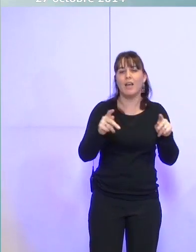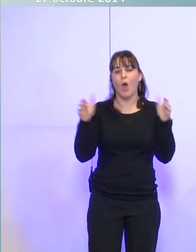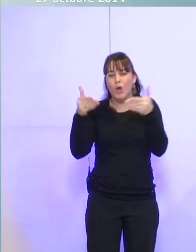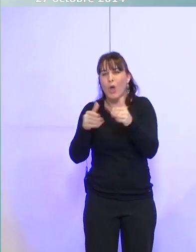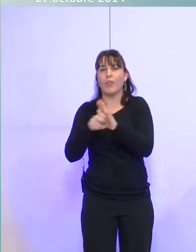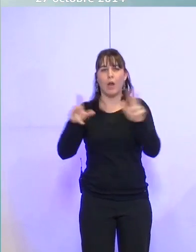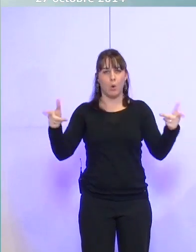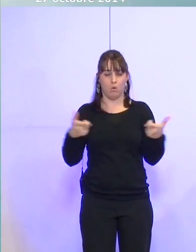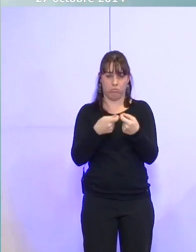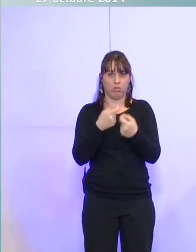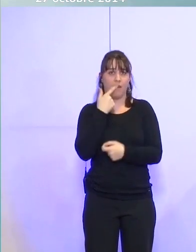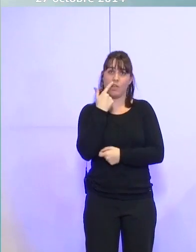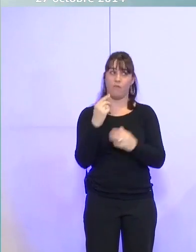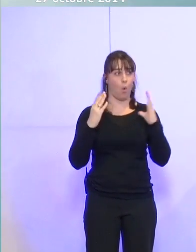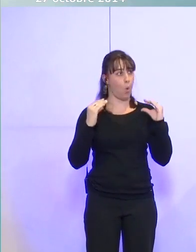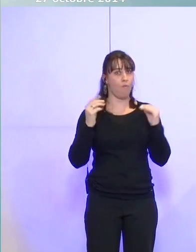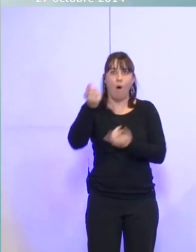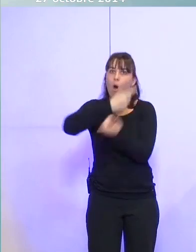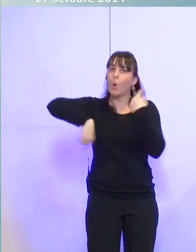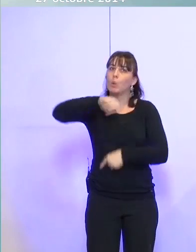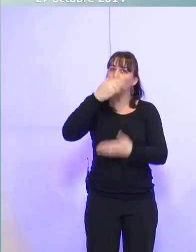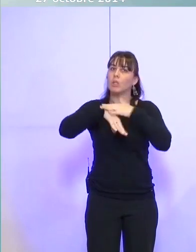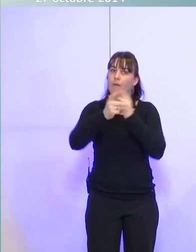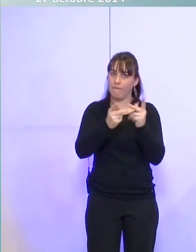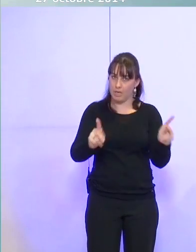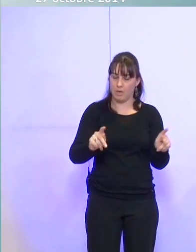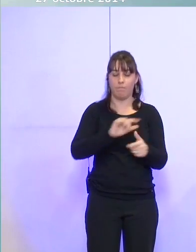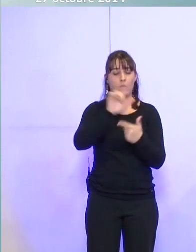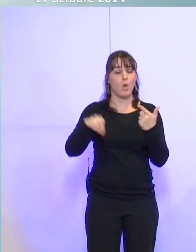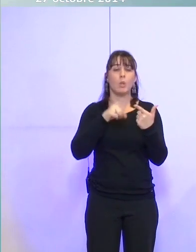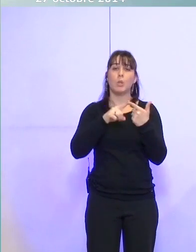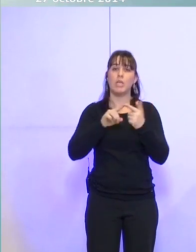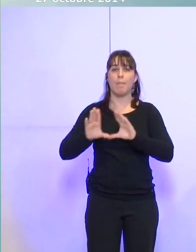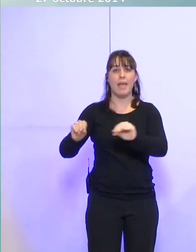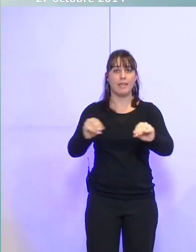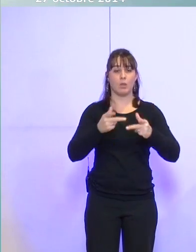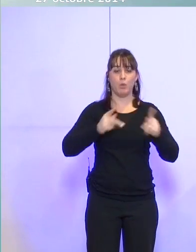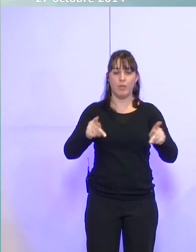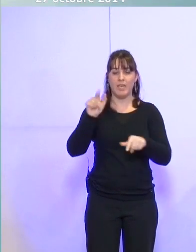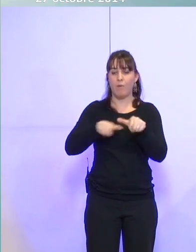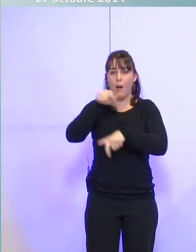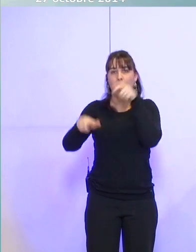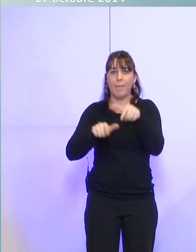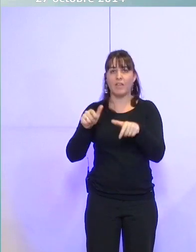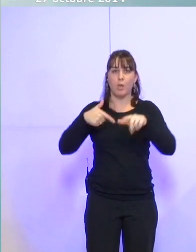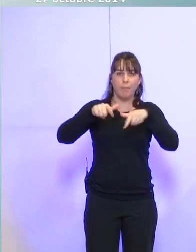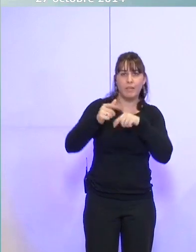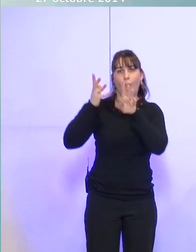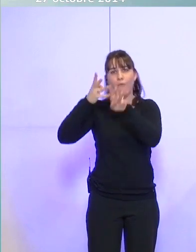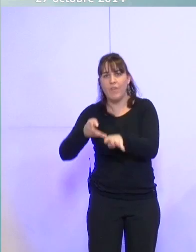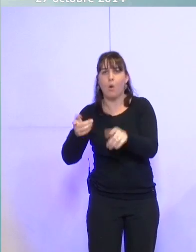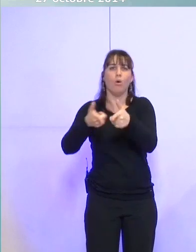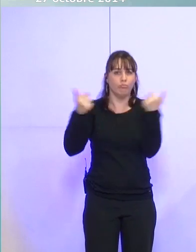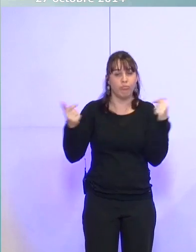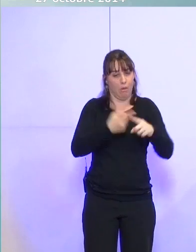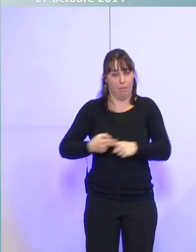tous. Deuxièmement, redéfinir le partage des espaces publics entre tous les usagers. Troisièmement,